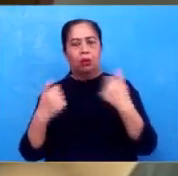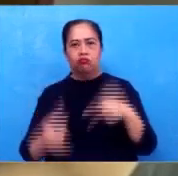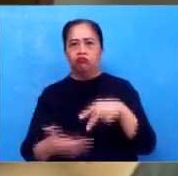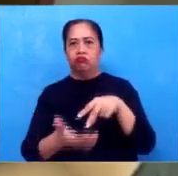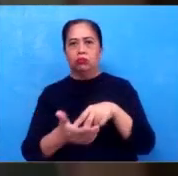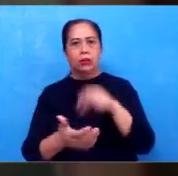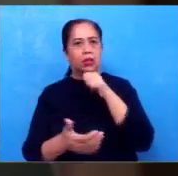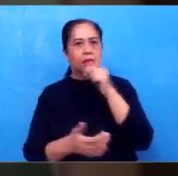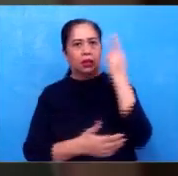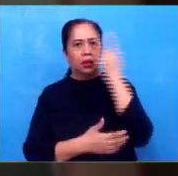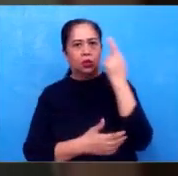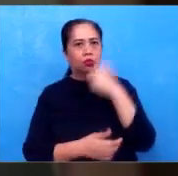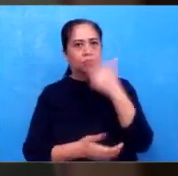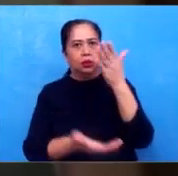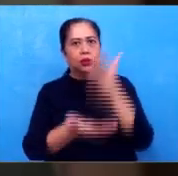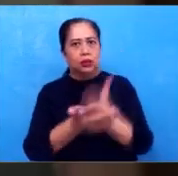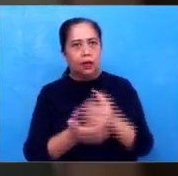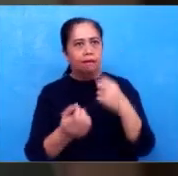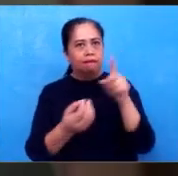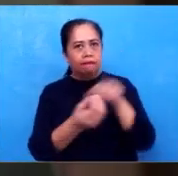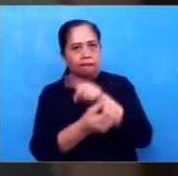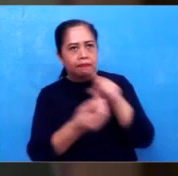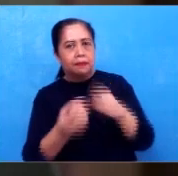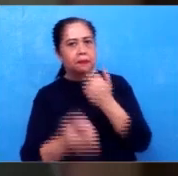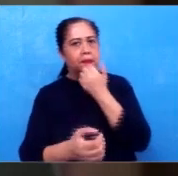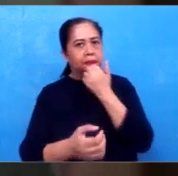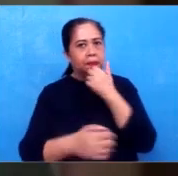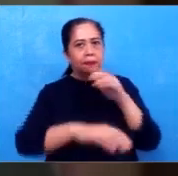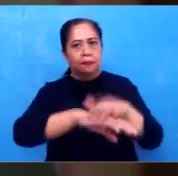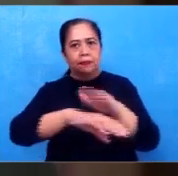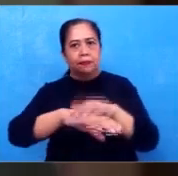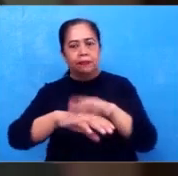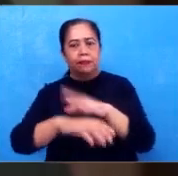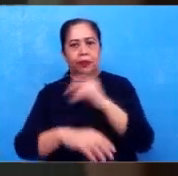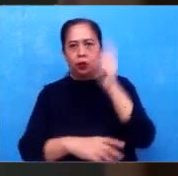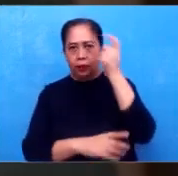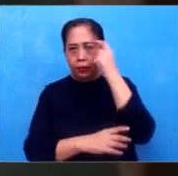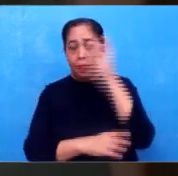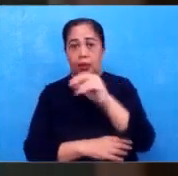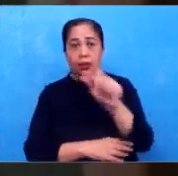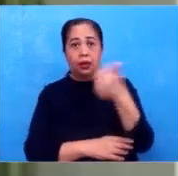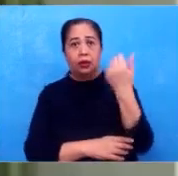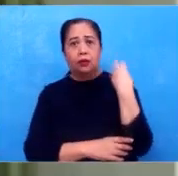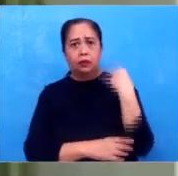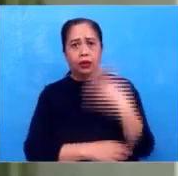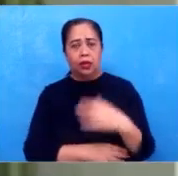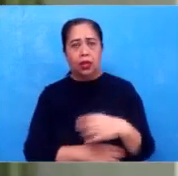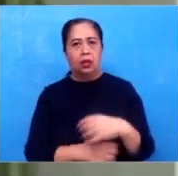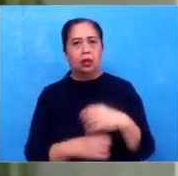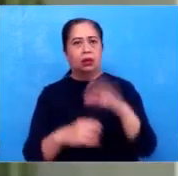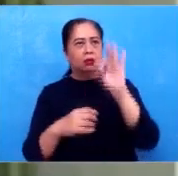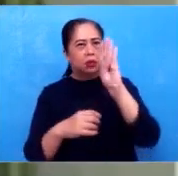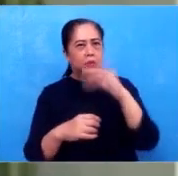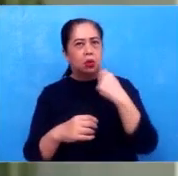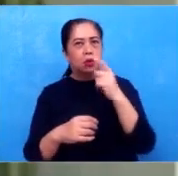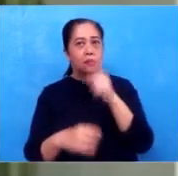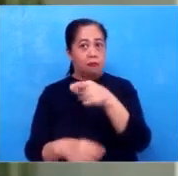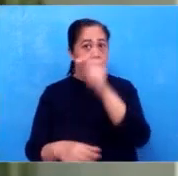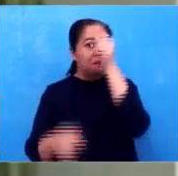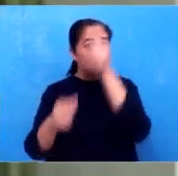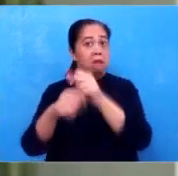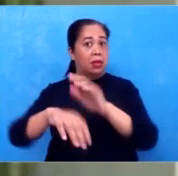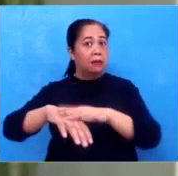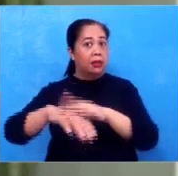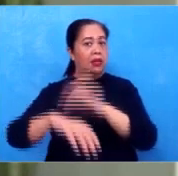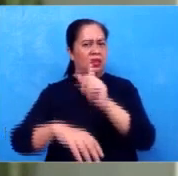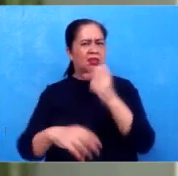dahilan para itigil niya ang pagpuna sa mga mali sa gobyerno at ilang opisyal. May mga threats through Facebook na yan, malapit ka na rin, sunod ka na rin, mga